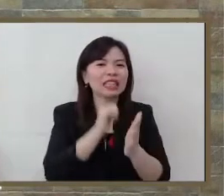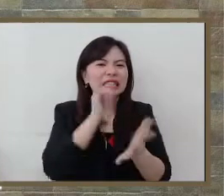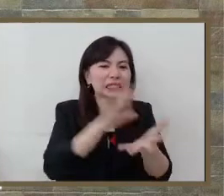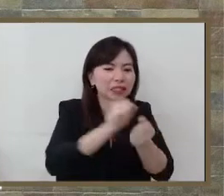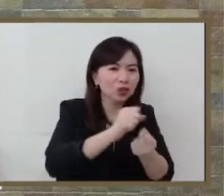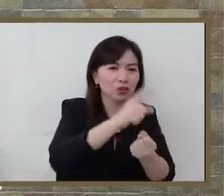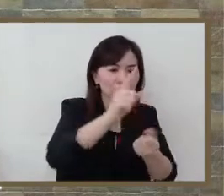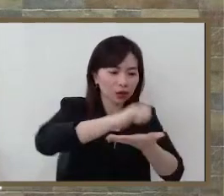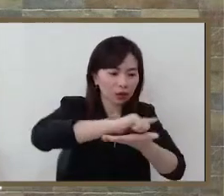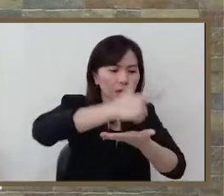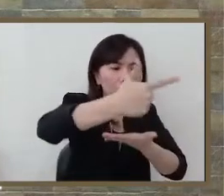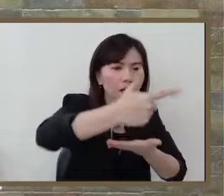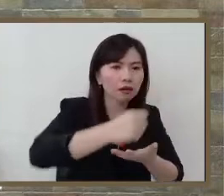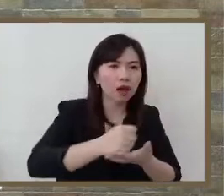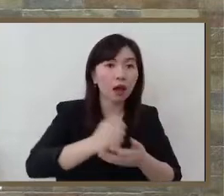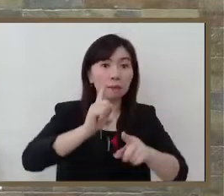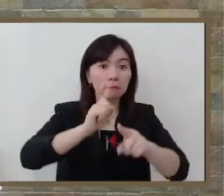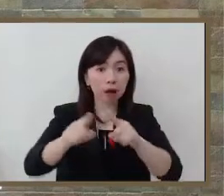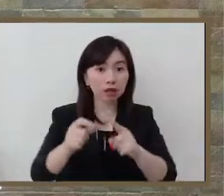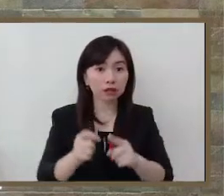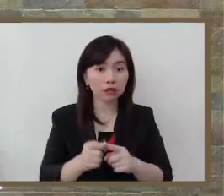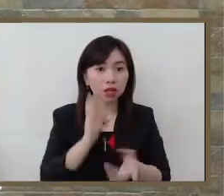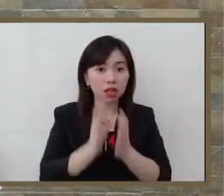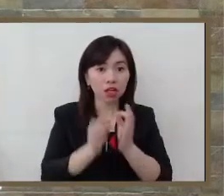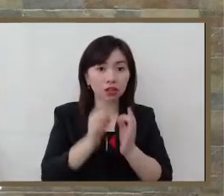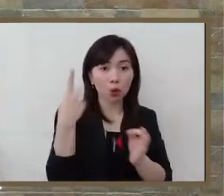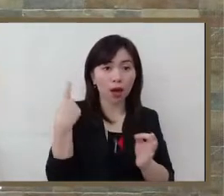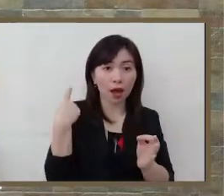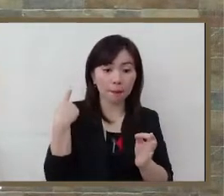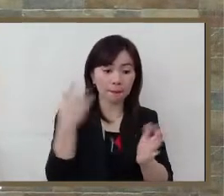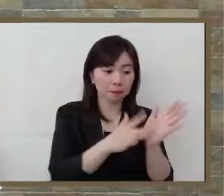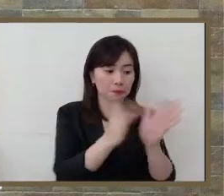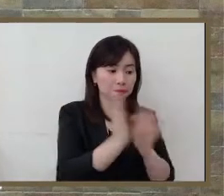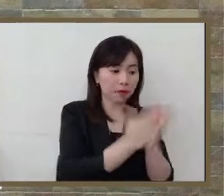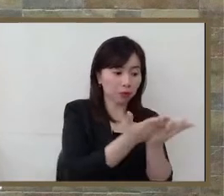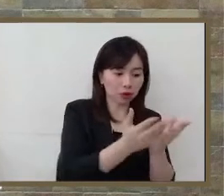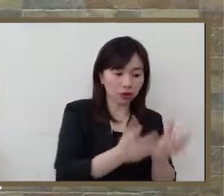pag uwi mo sa bahay, ang sabi mo sa Bible mo,